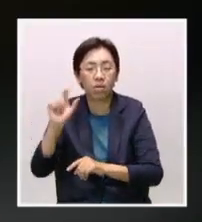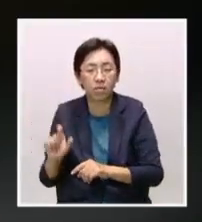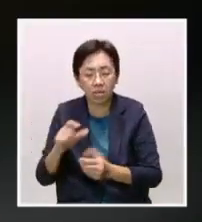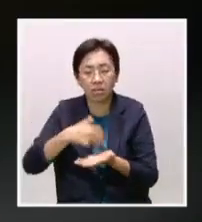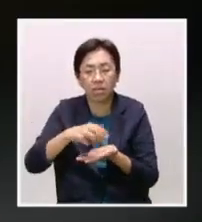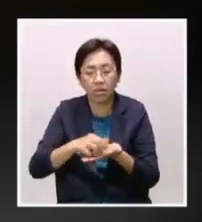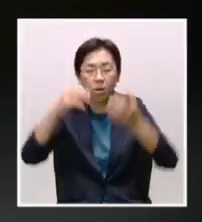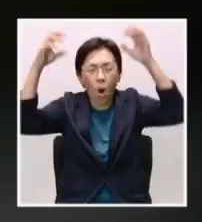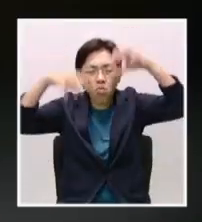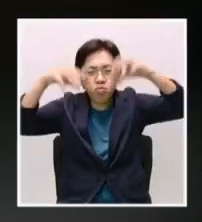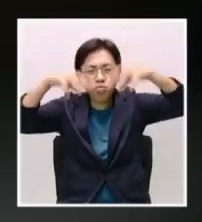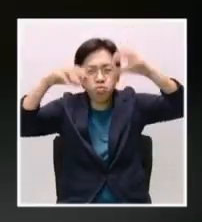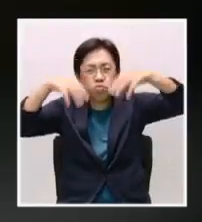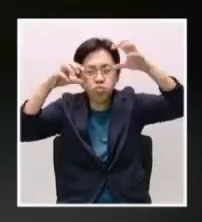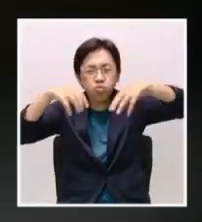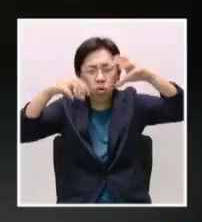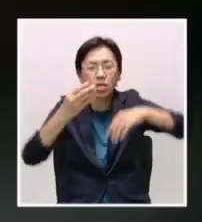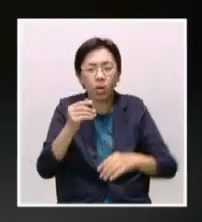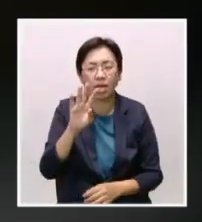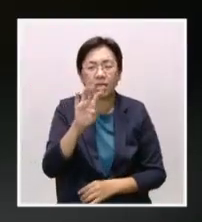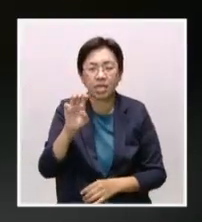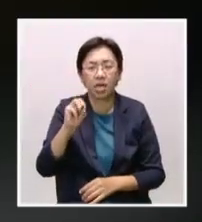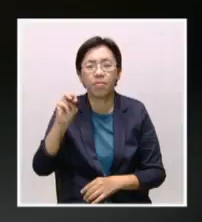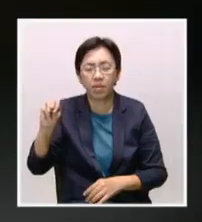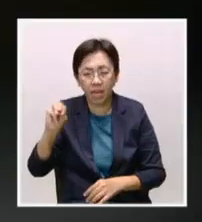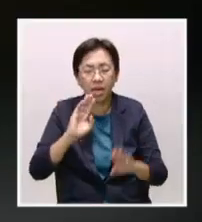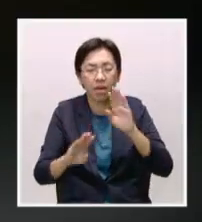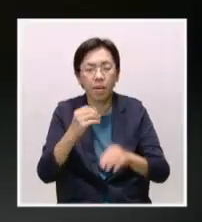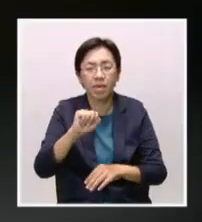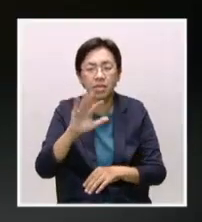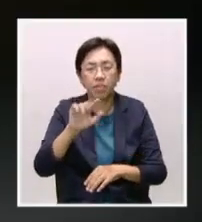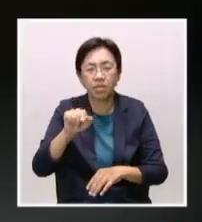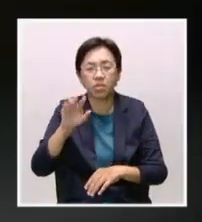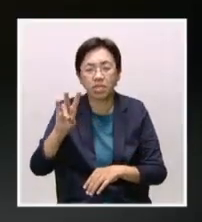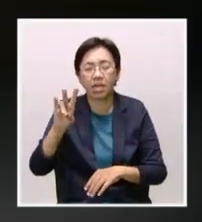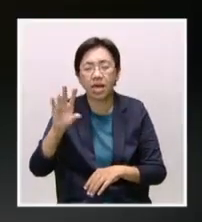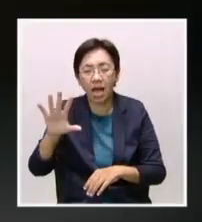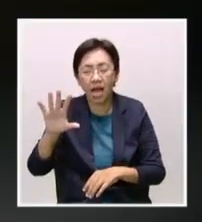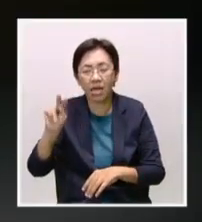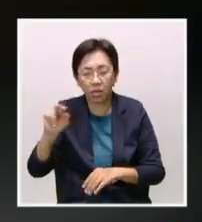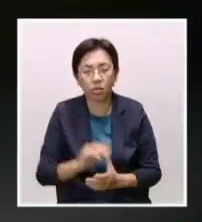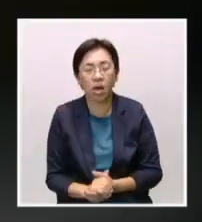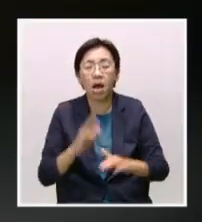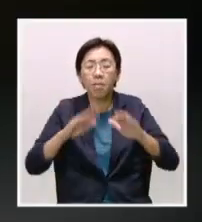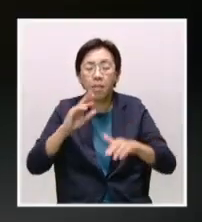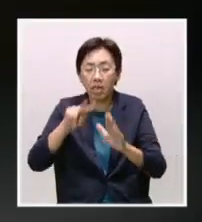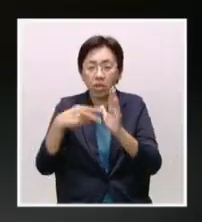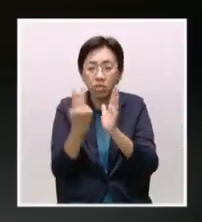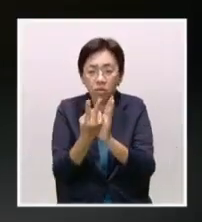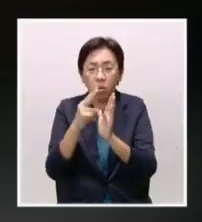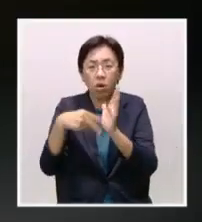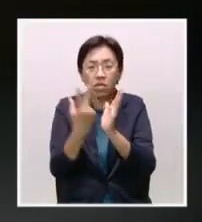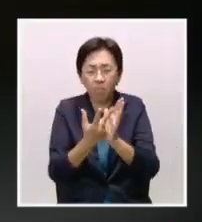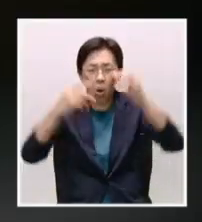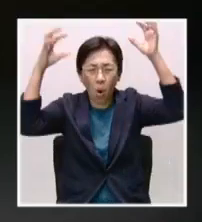ริมาณฝนเนี่ยวัดได้ถึง400มิลลิเมตรหรือ 15.75 นิ้วจากฝนที่ตกเพียง 2-3 ชั่วโมง